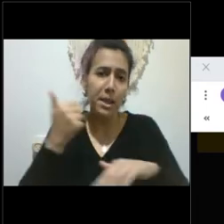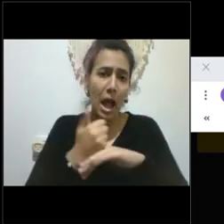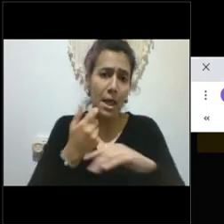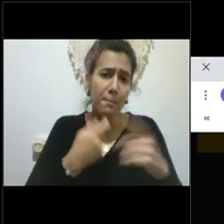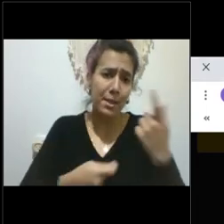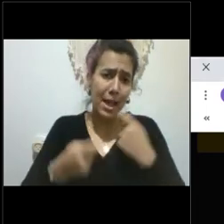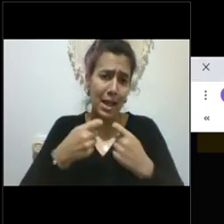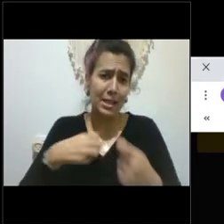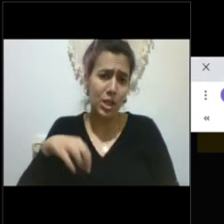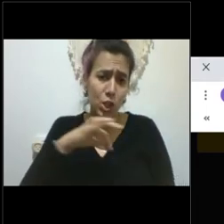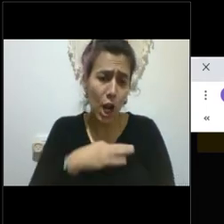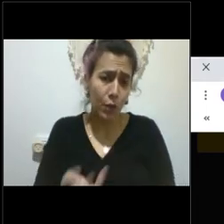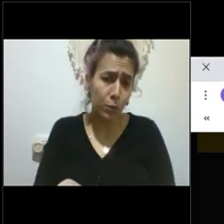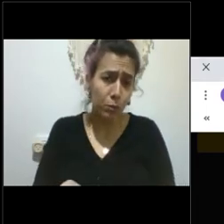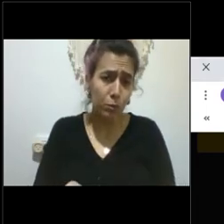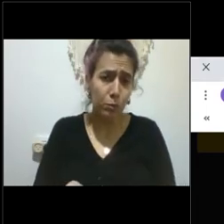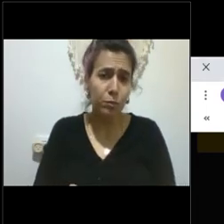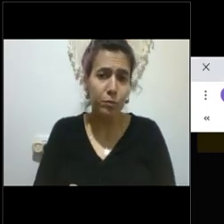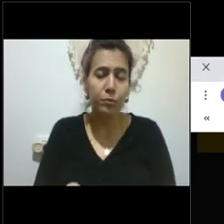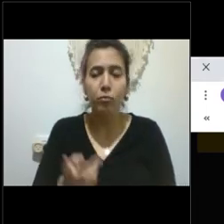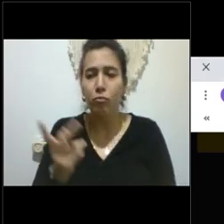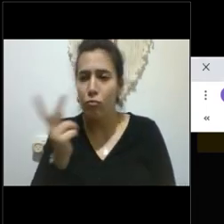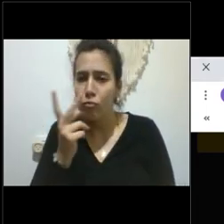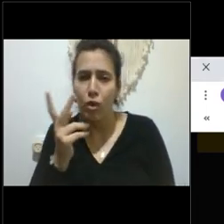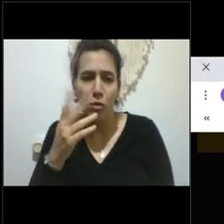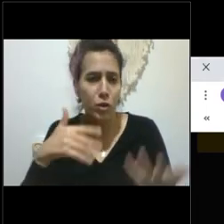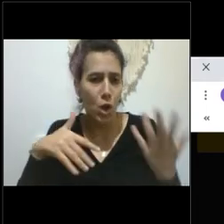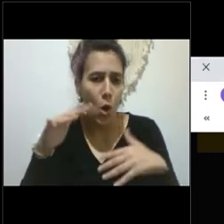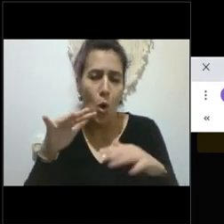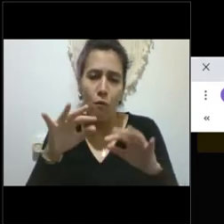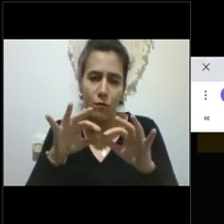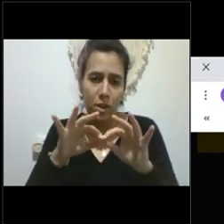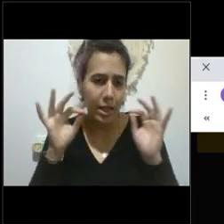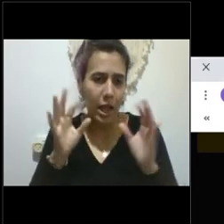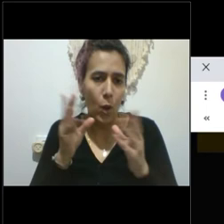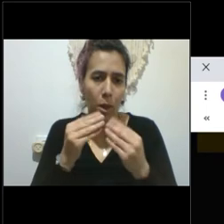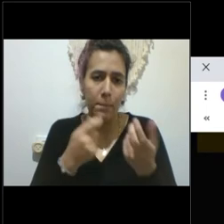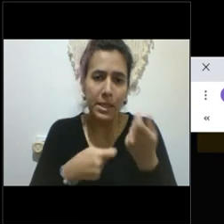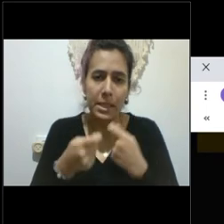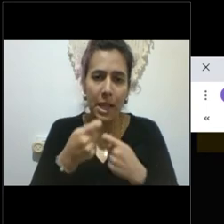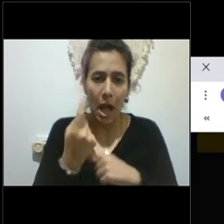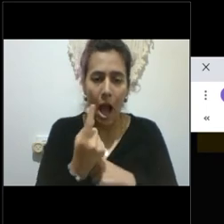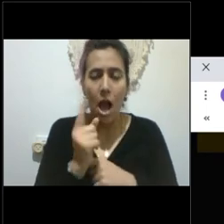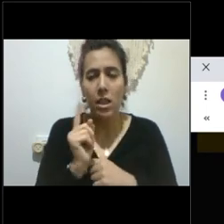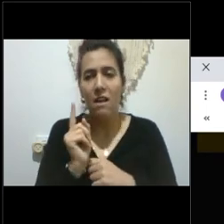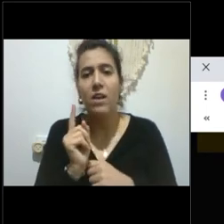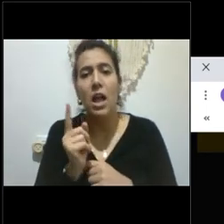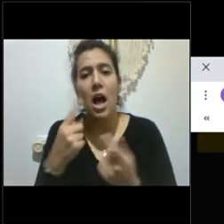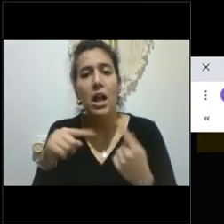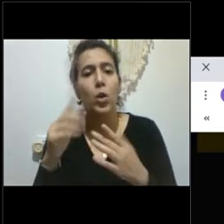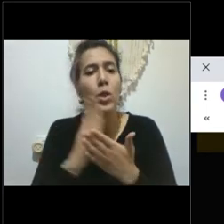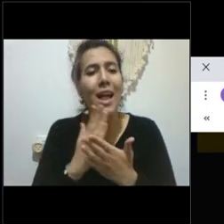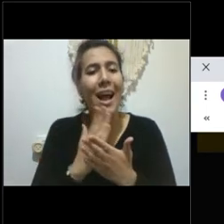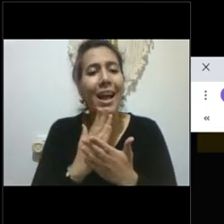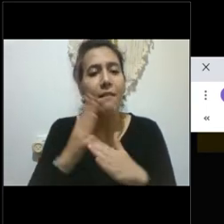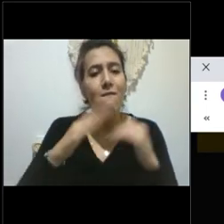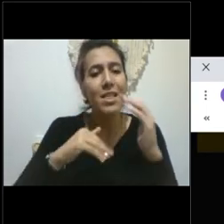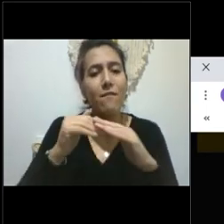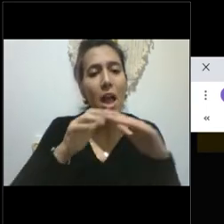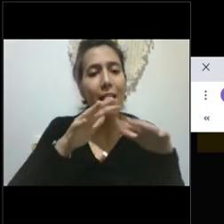עסק של נדלן, כמובן שרובנו נתחיל פה עם עסקה אחת, אבל אנחנו נכין ונבנה תשתית,